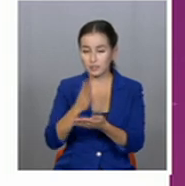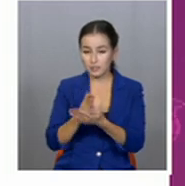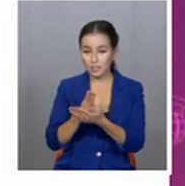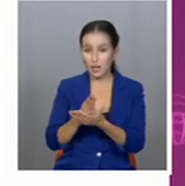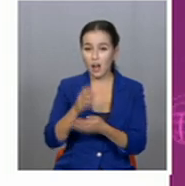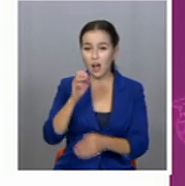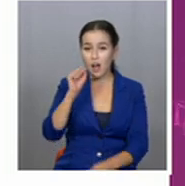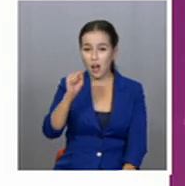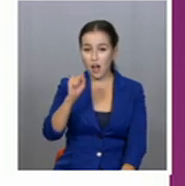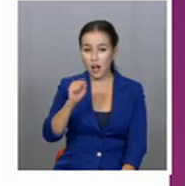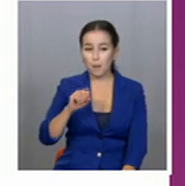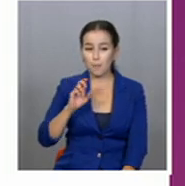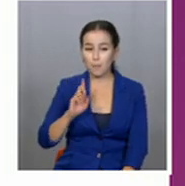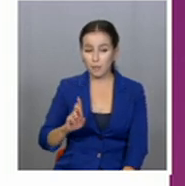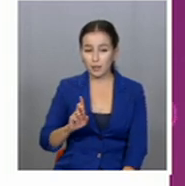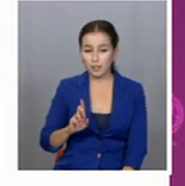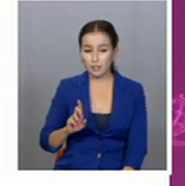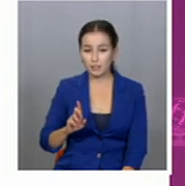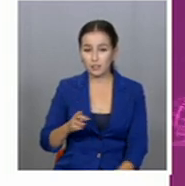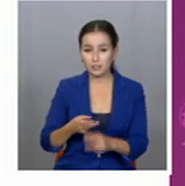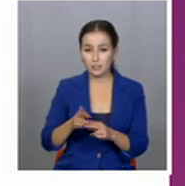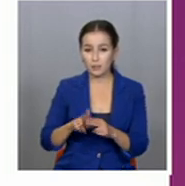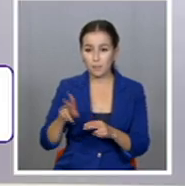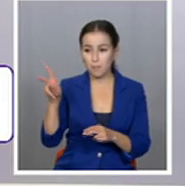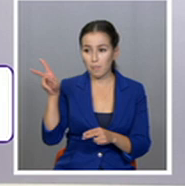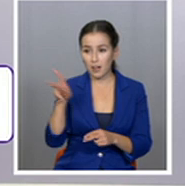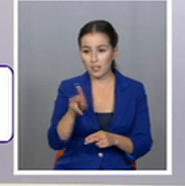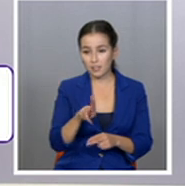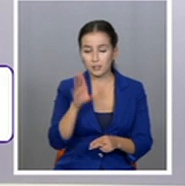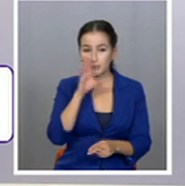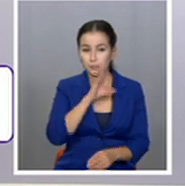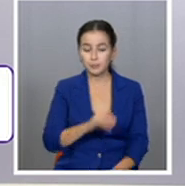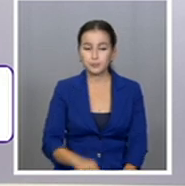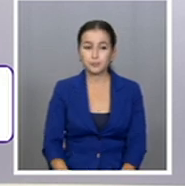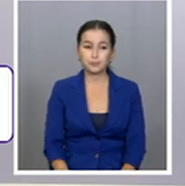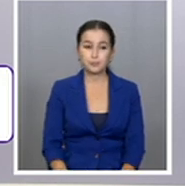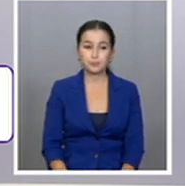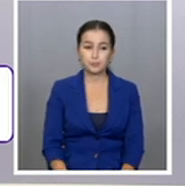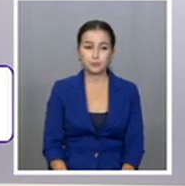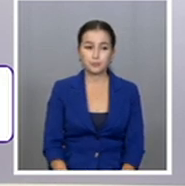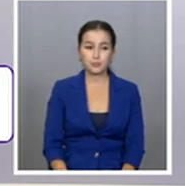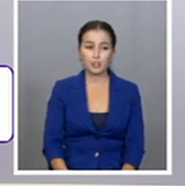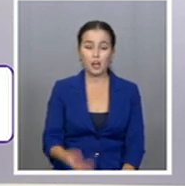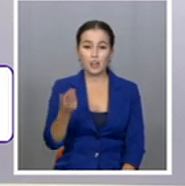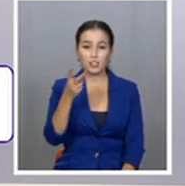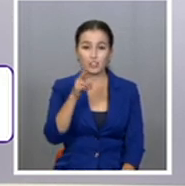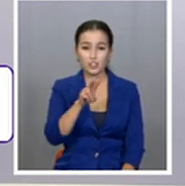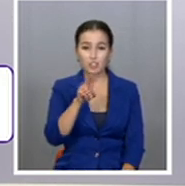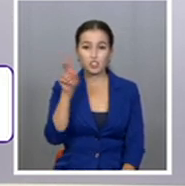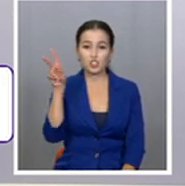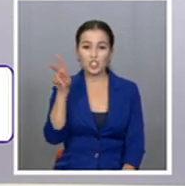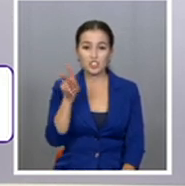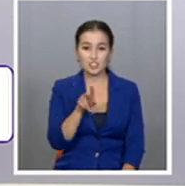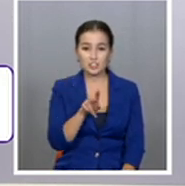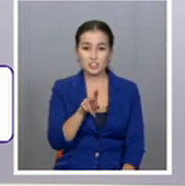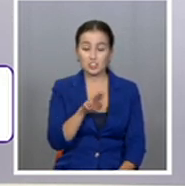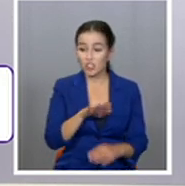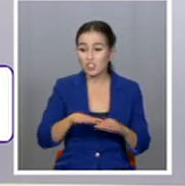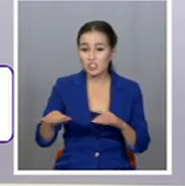А және Б түзулері параллель болады. Келесі теорема. Екі жазықтықтың параллелдік